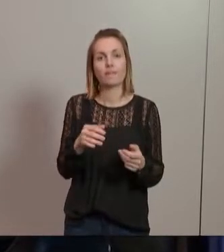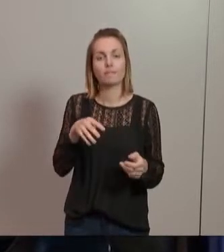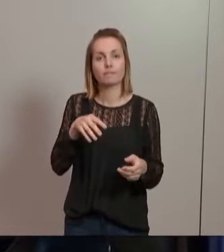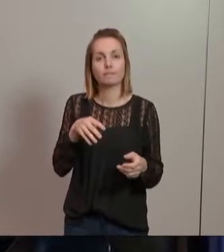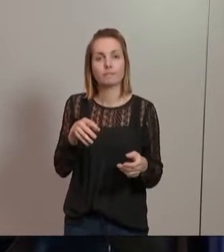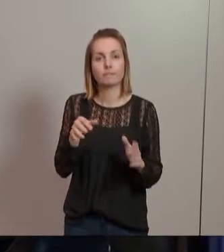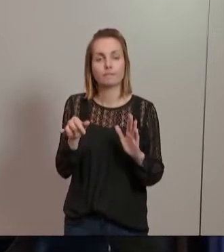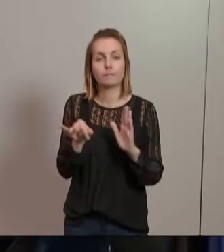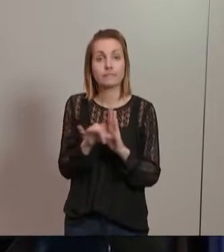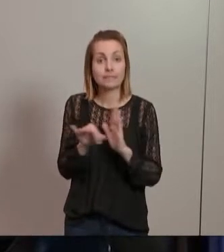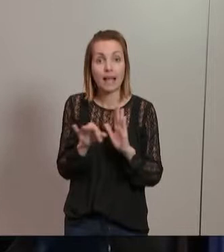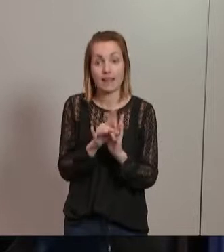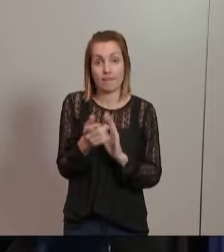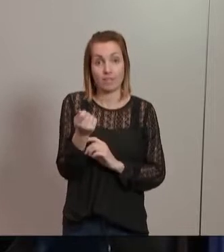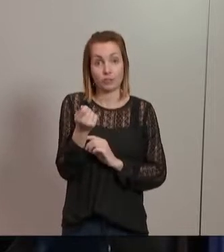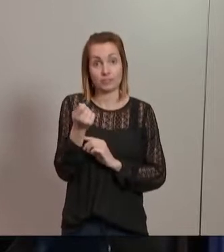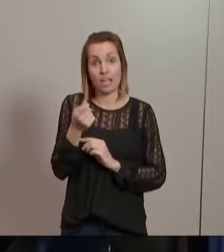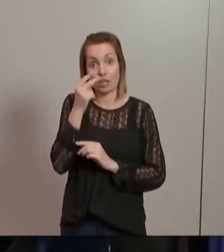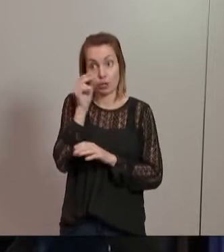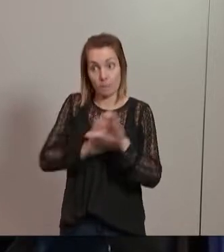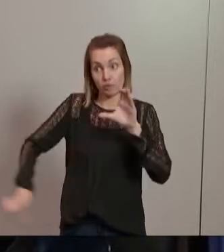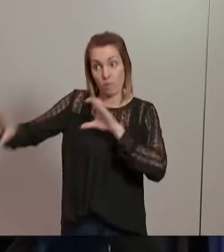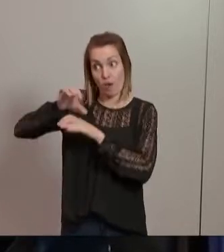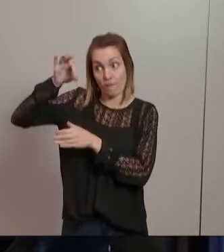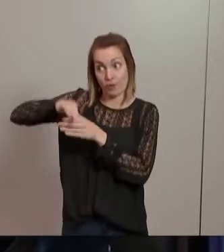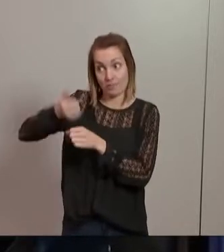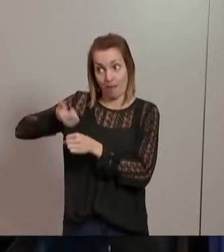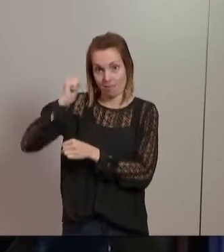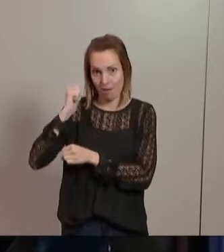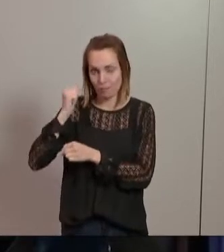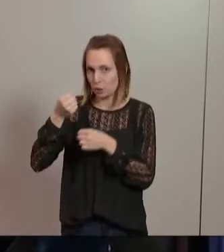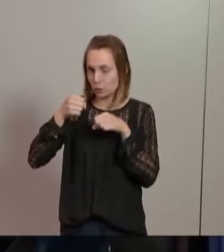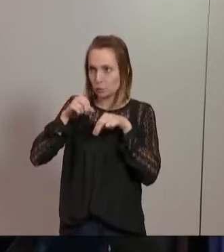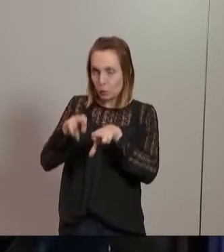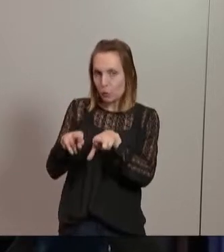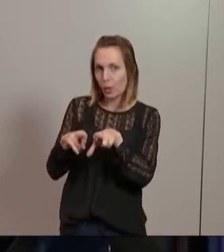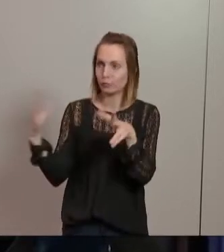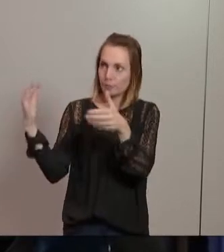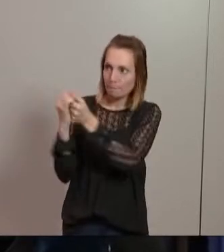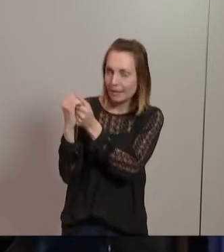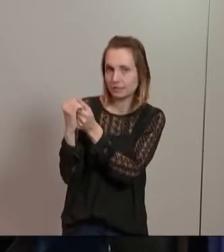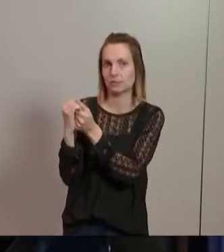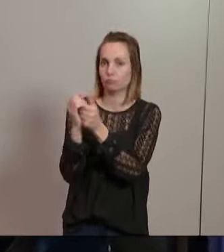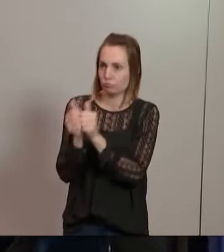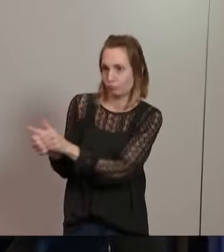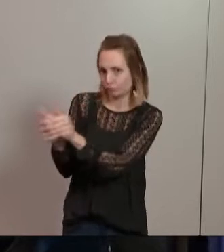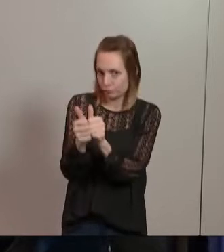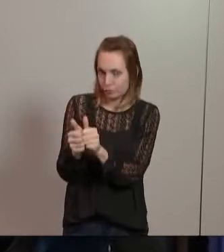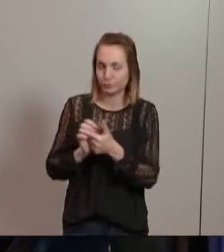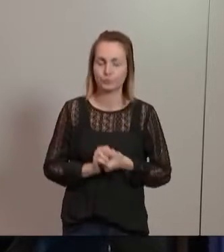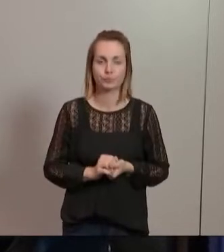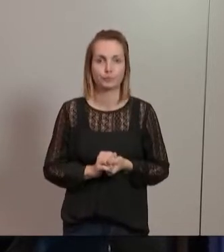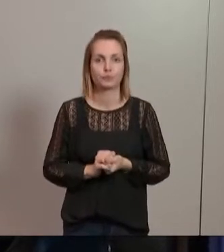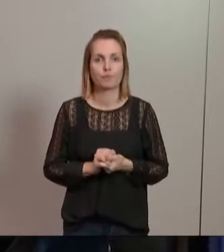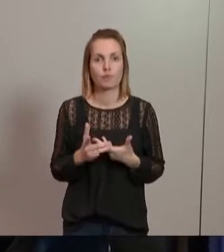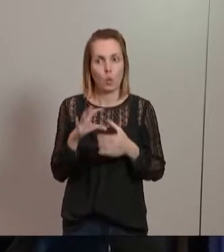Métropole en fin d'année dernière conforte la place qu'occupe notre ville au sein de l'agglomération.